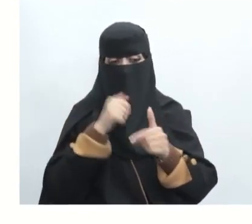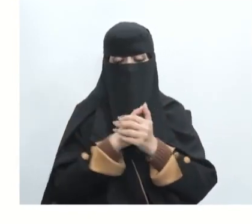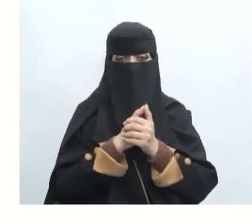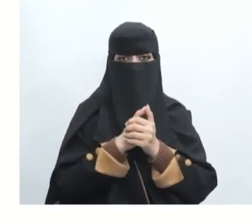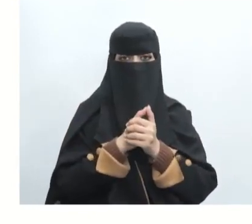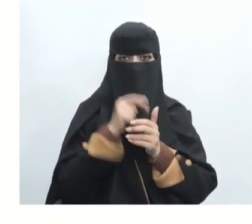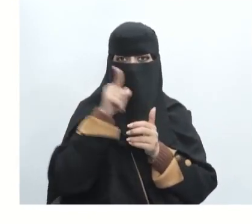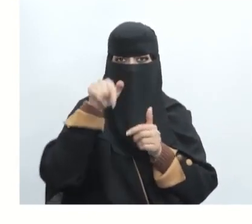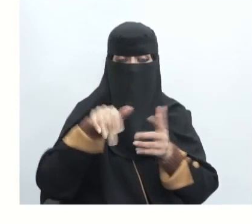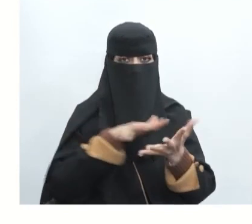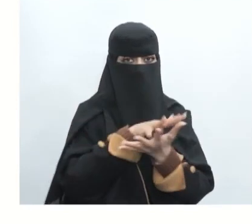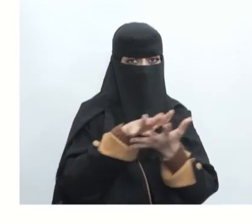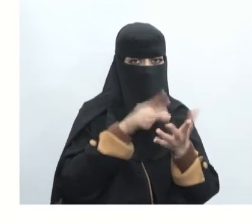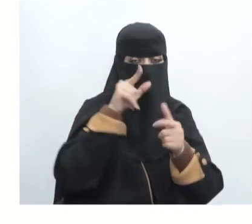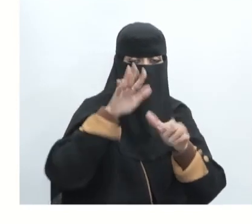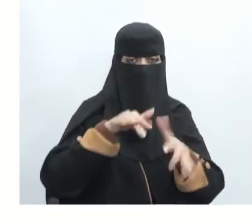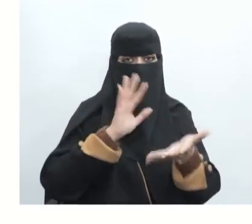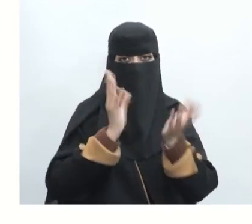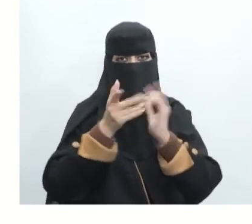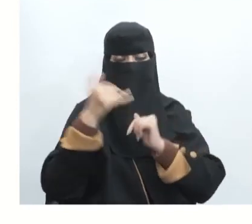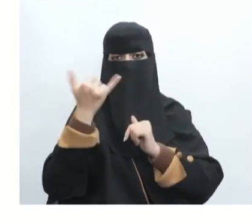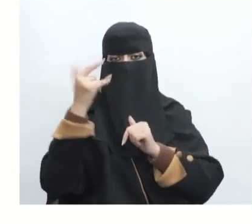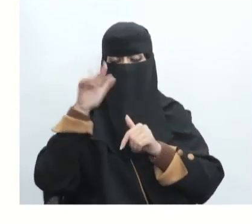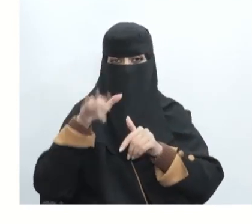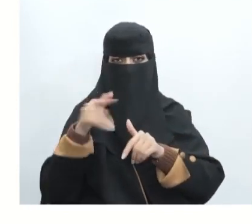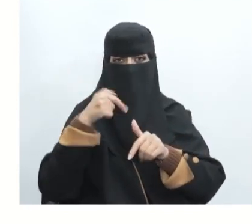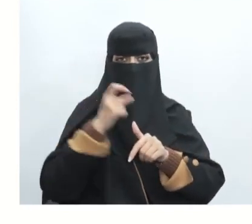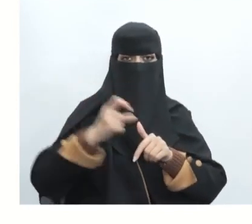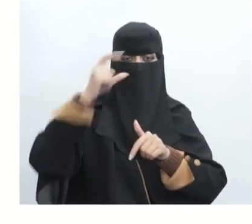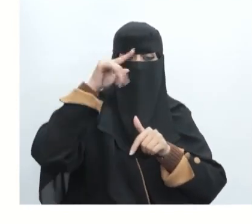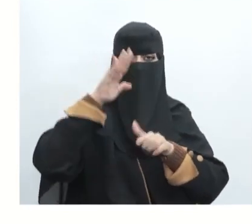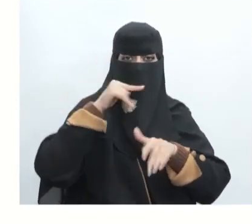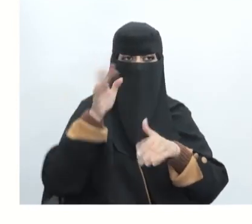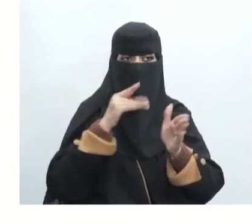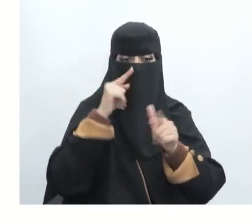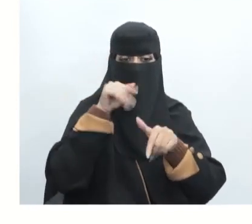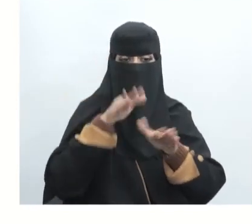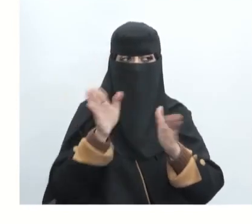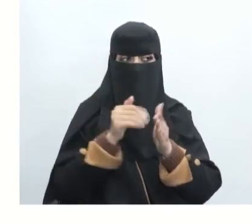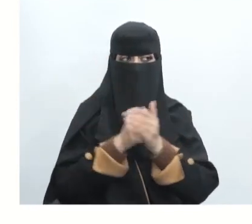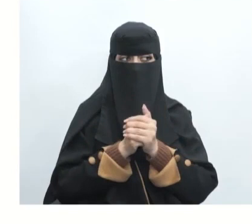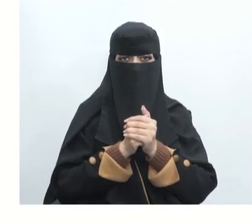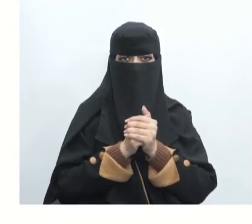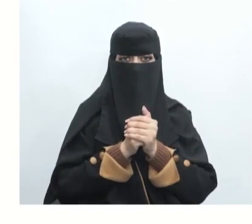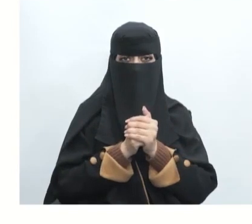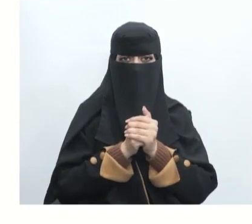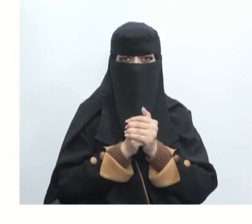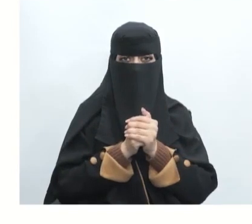او هذه المشكله في العالم العربي والاسلامي اذا ابناؤ بنات الطلاب